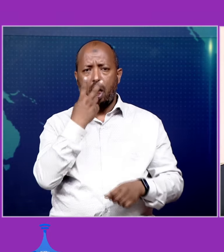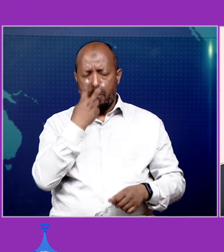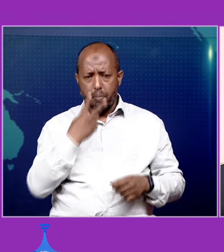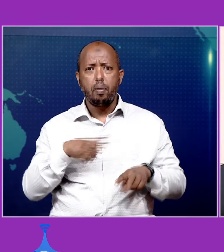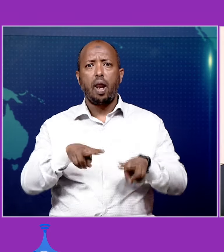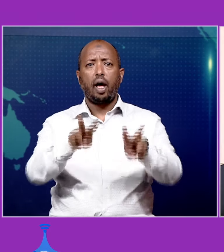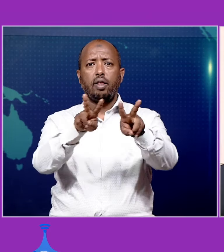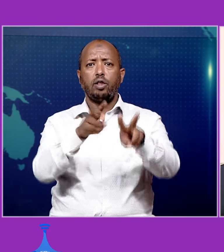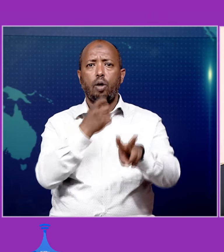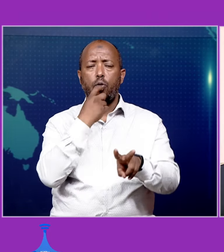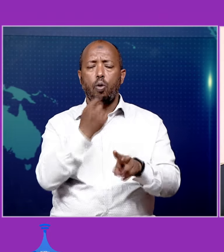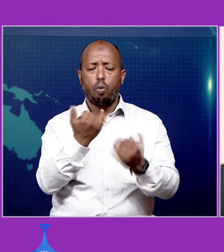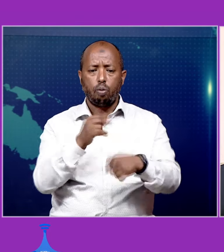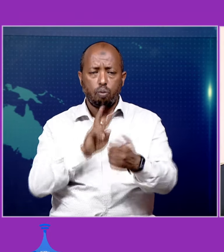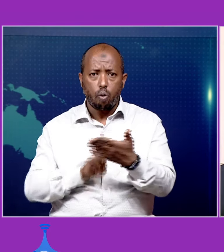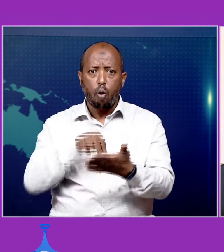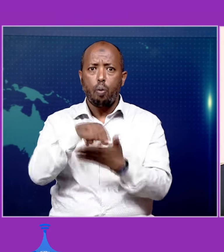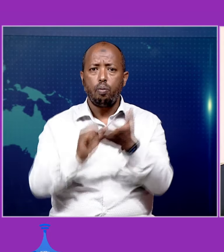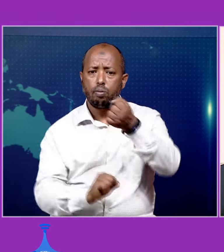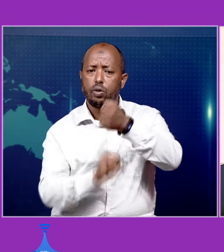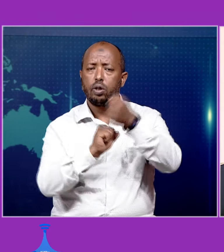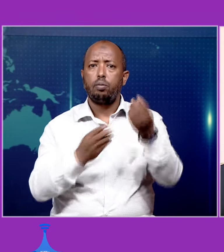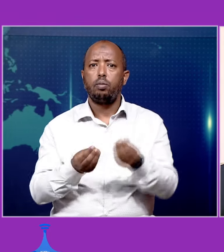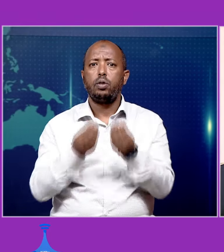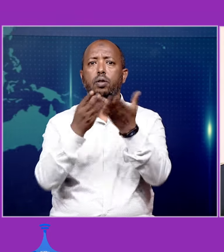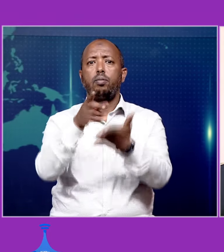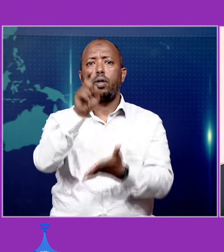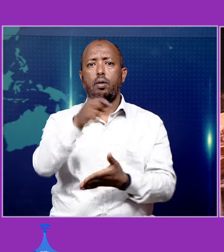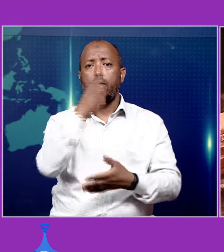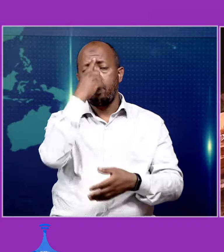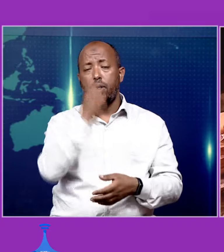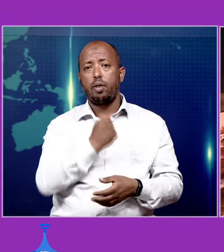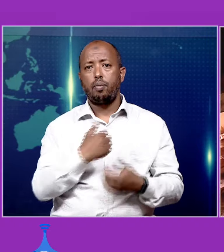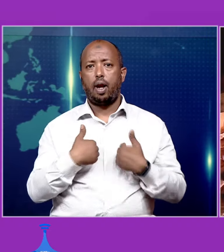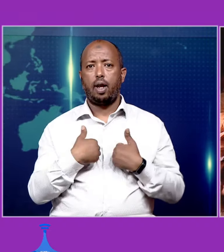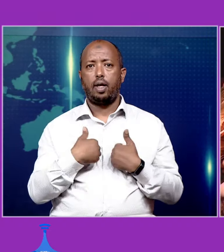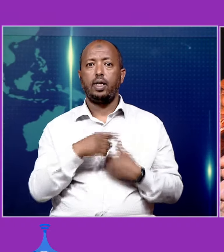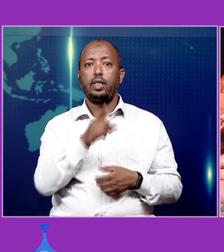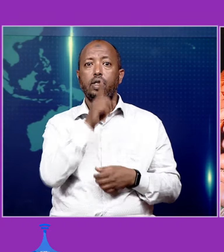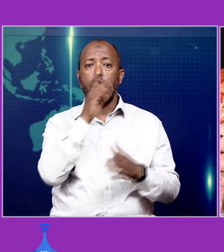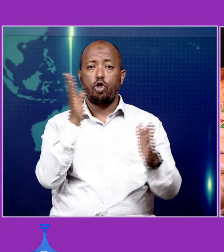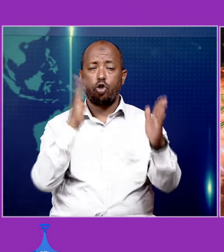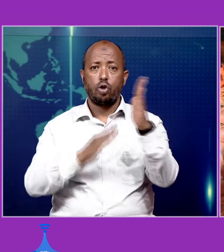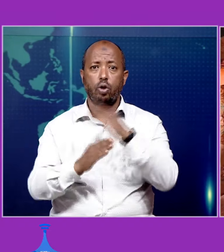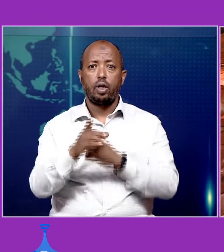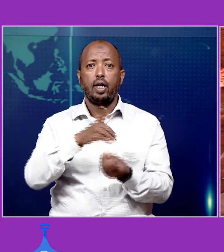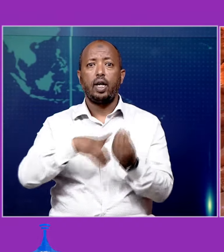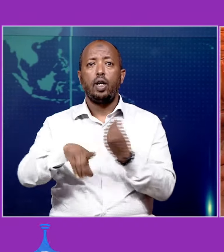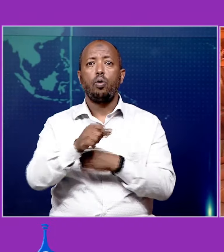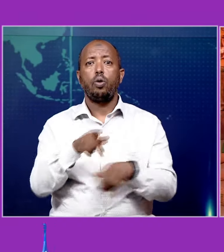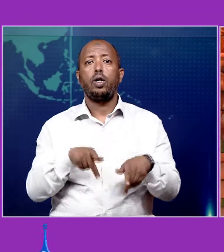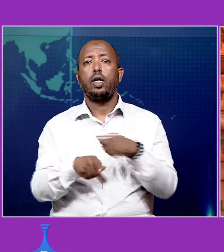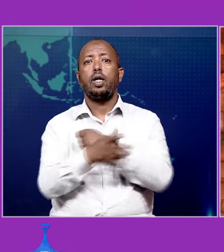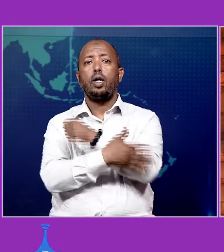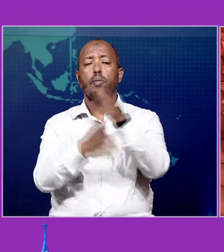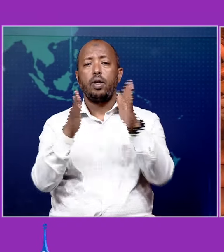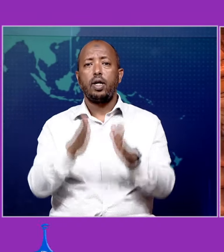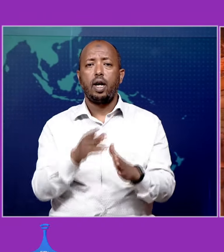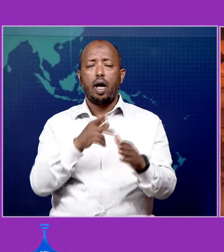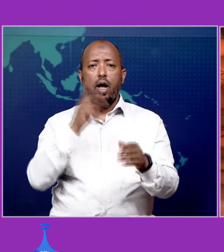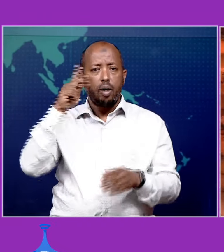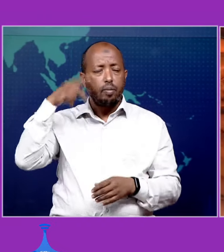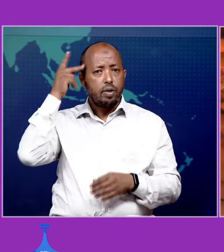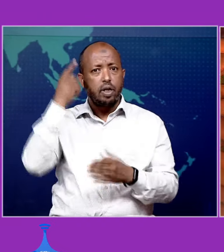የሚሉ ማናቸውም ኃይል ለሰላሙ ዘመቆም አለባቸው የሚል እምነት አለን። Yes, at Thachigru, Yakilun, Yagrinana investment in